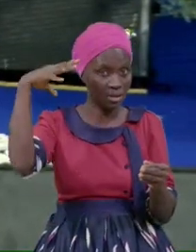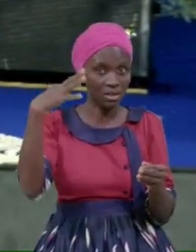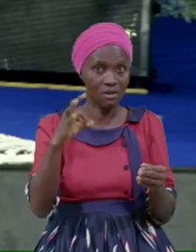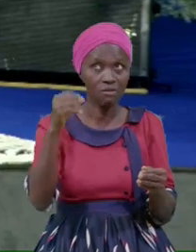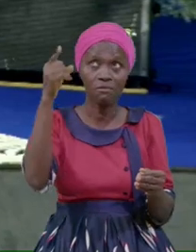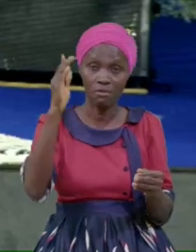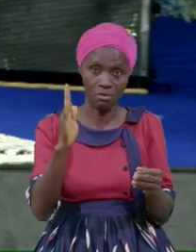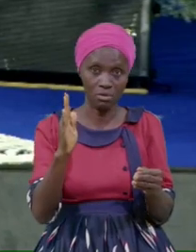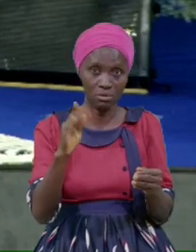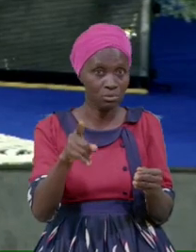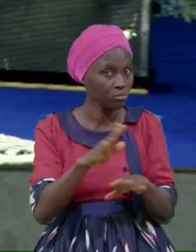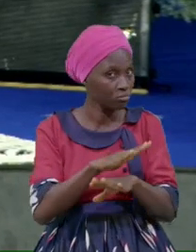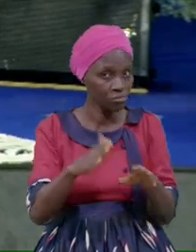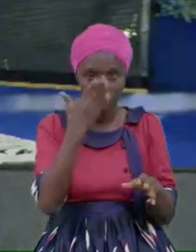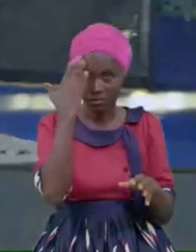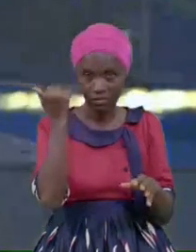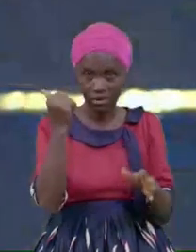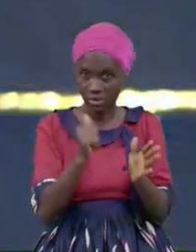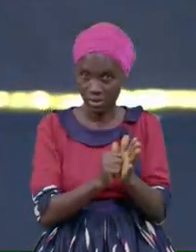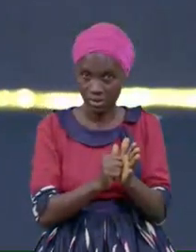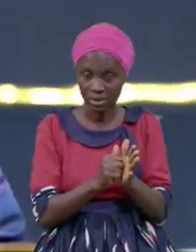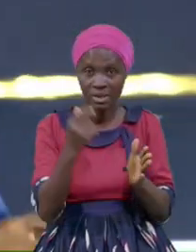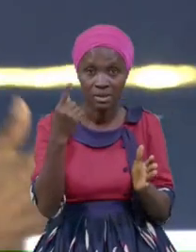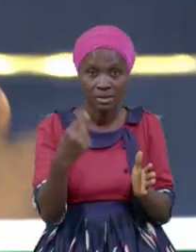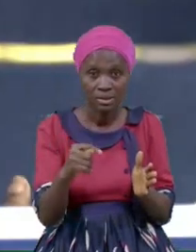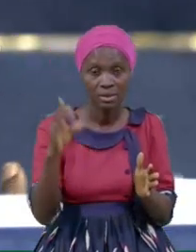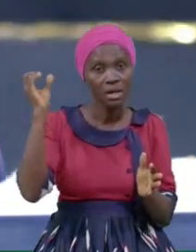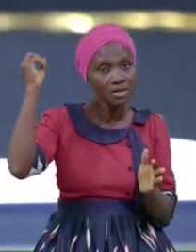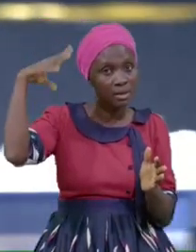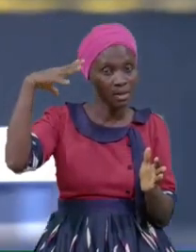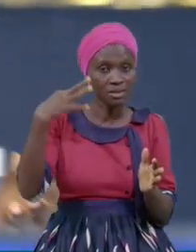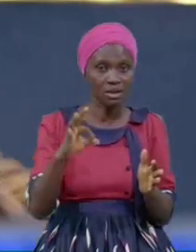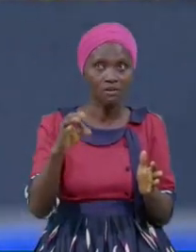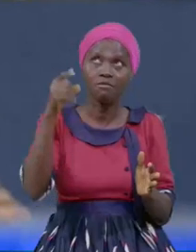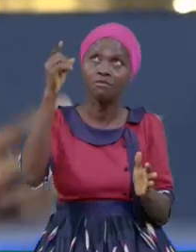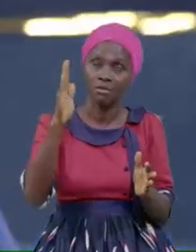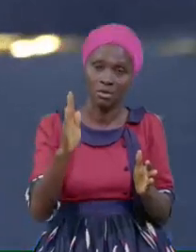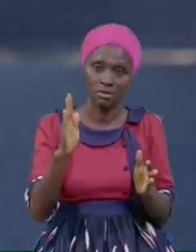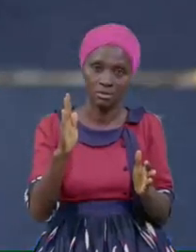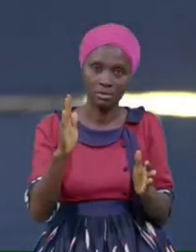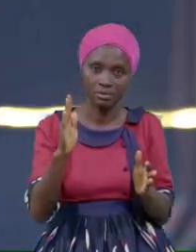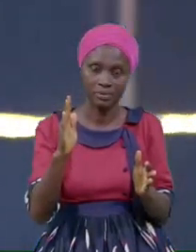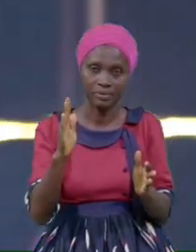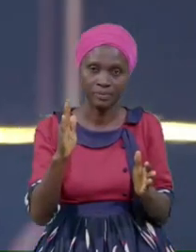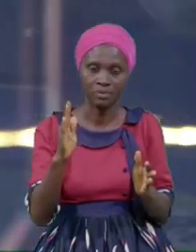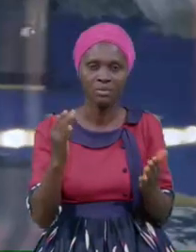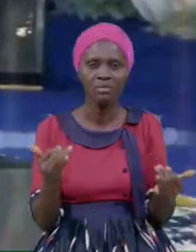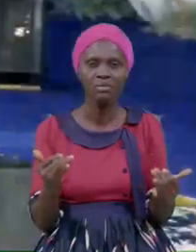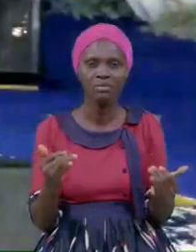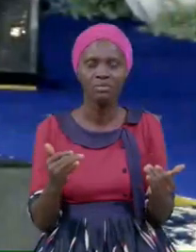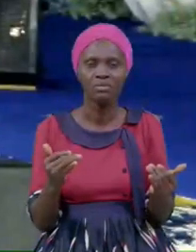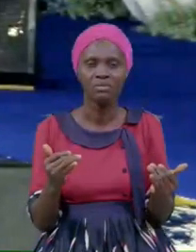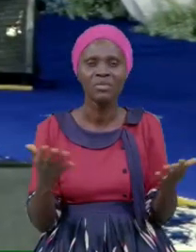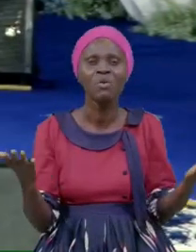Dieu. N'oubliez pas ça. La grâce de Dieu. C'est quoi la grâce